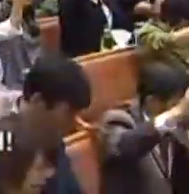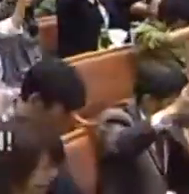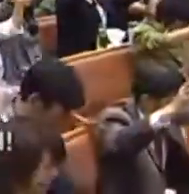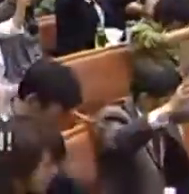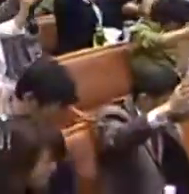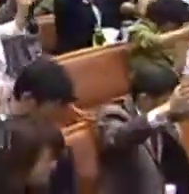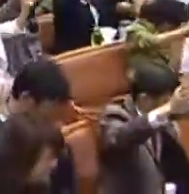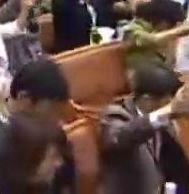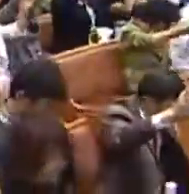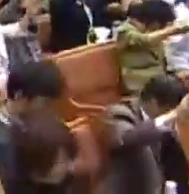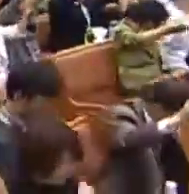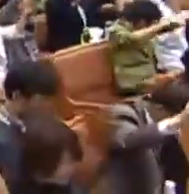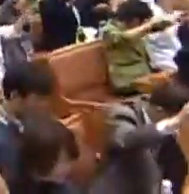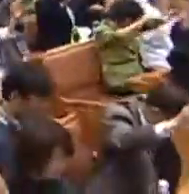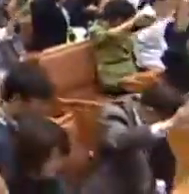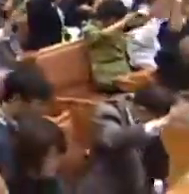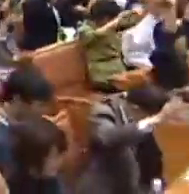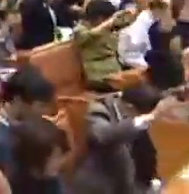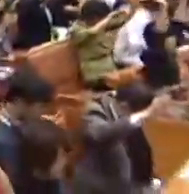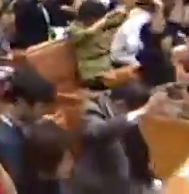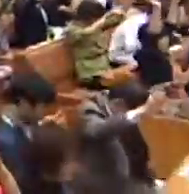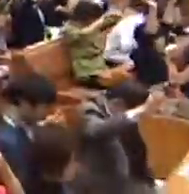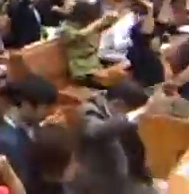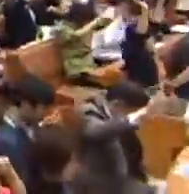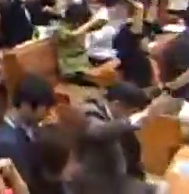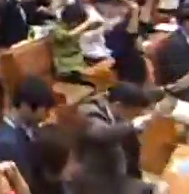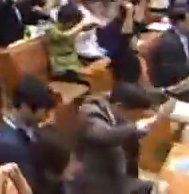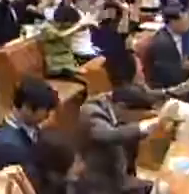나의 살지고 피 흘리신 주님 앞에